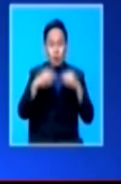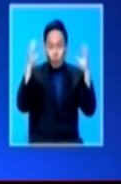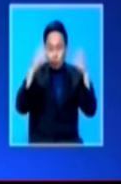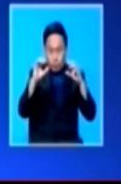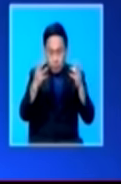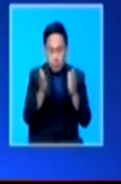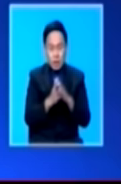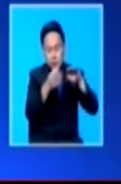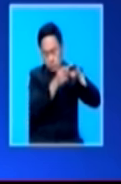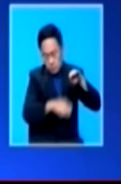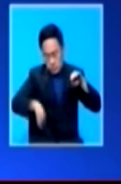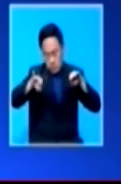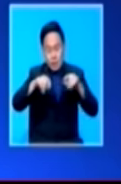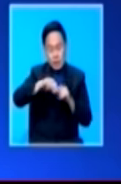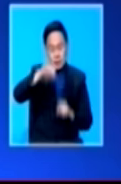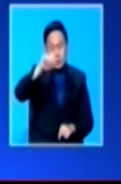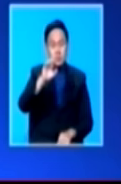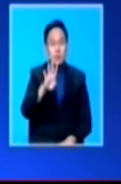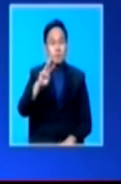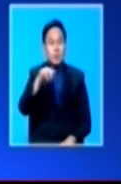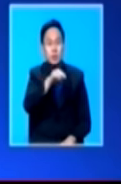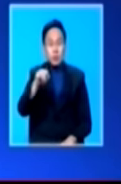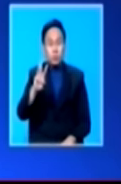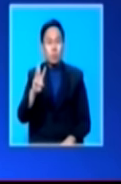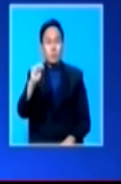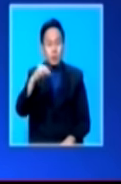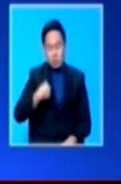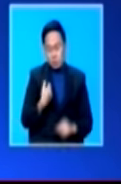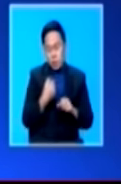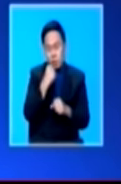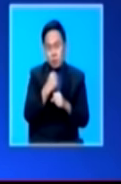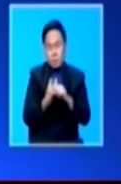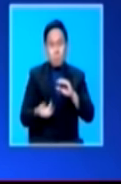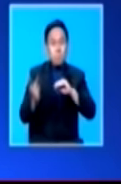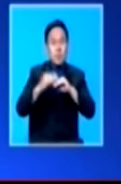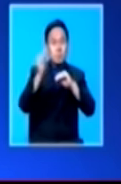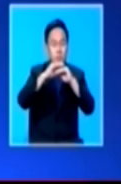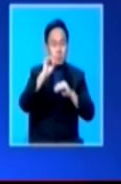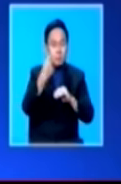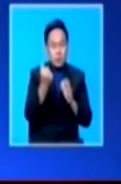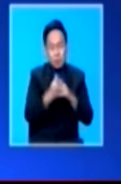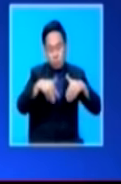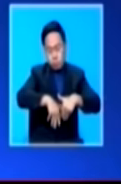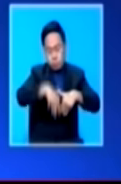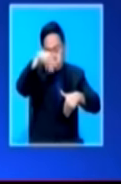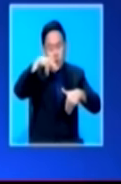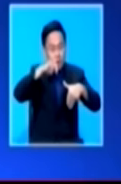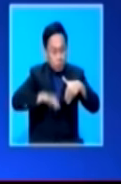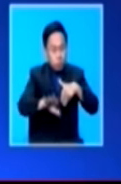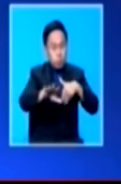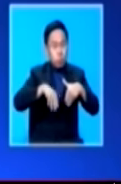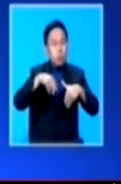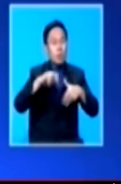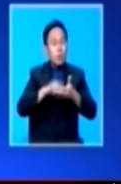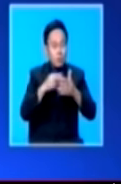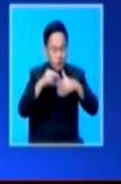ความลึกประมาณ4เมตรถึง6เมตรก็ถ้าหากว่าเรายกระดับประตูน้ำไหลเข้าไหลออกให้สูงขึ้นอีกมันก็จะเก็บน้ำได้ม